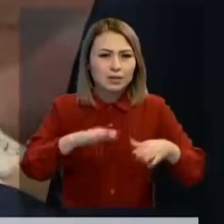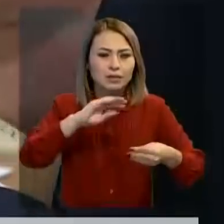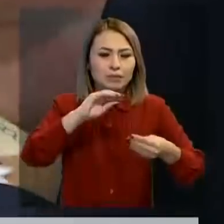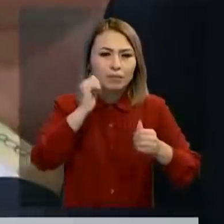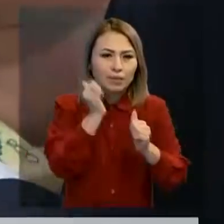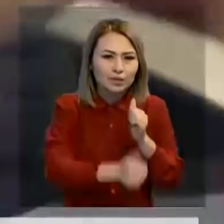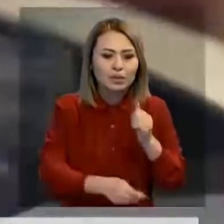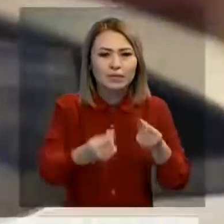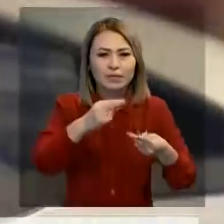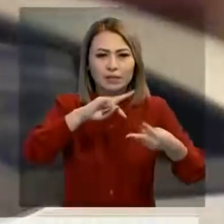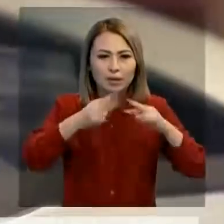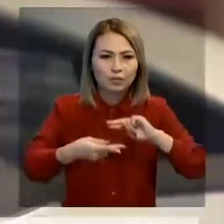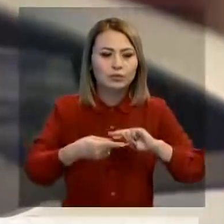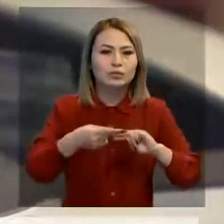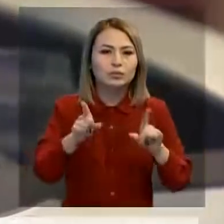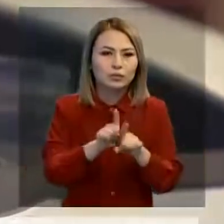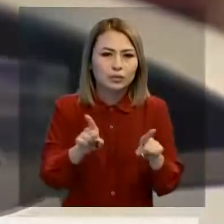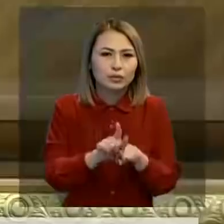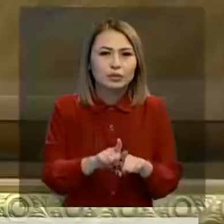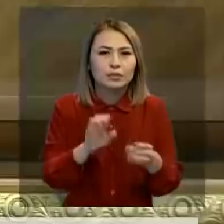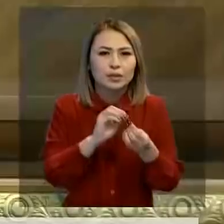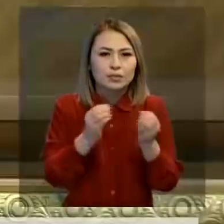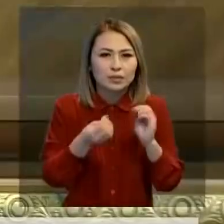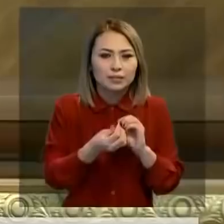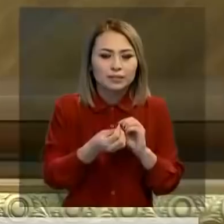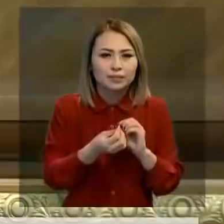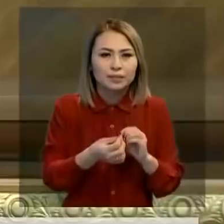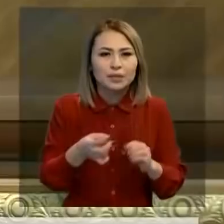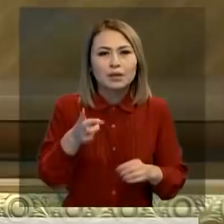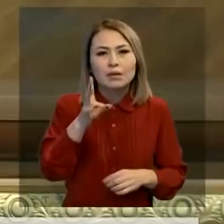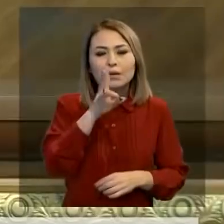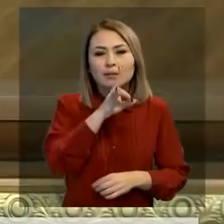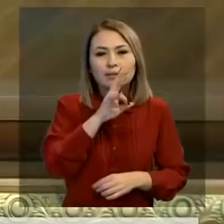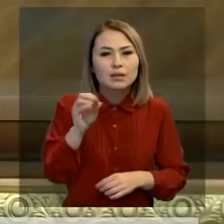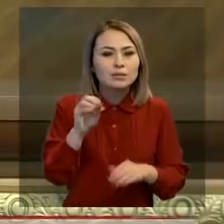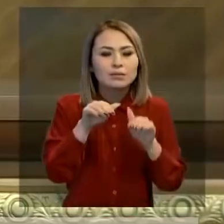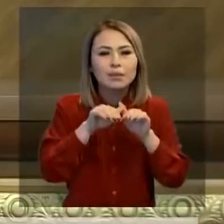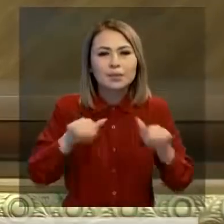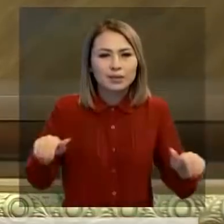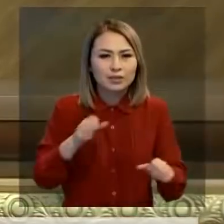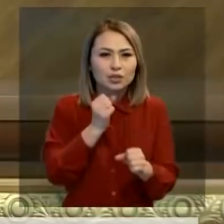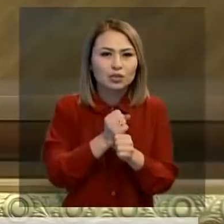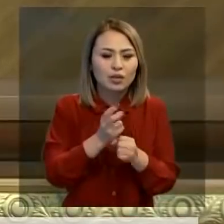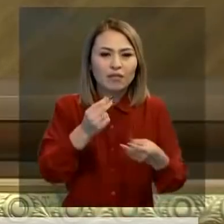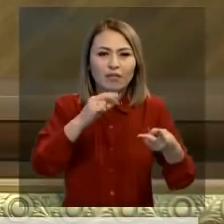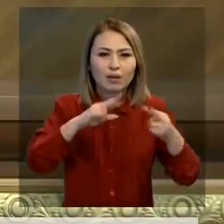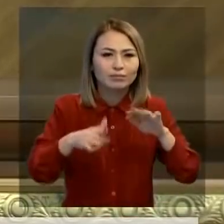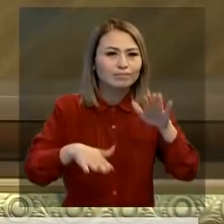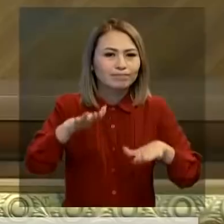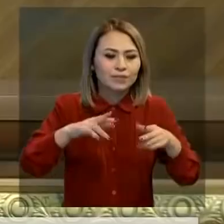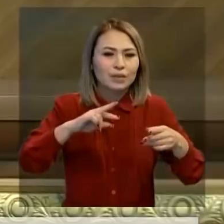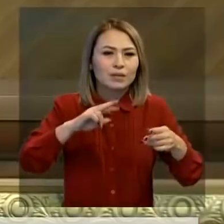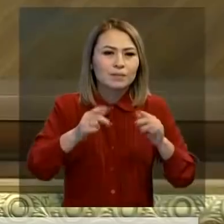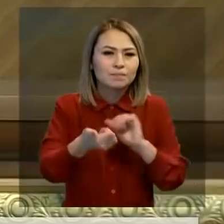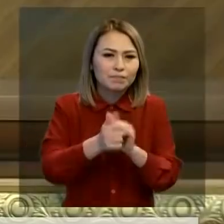төл валютамызға әсер етпей қоймады. Нестабильность на валютном рынке связана. Валюта нарығындағы тұрақсыздыққа тұрғындардың